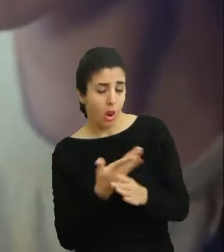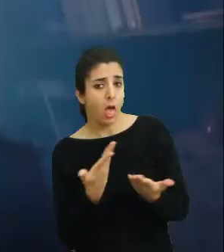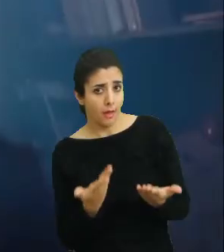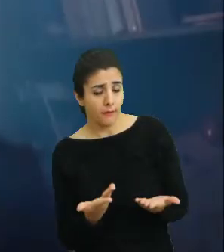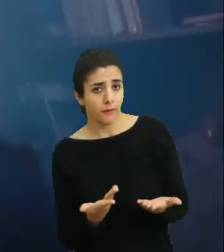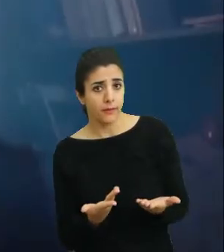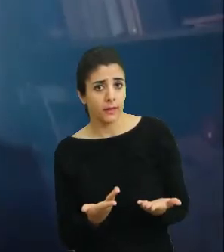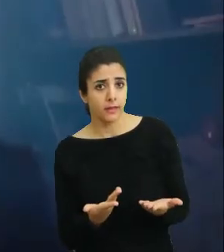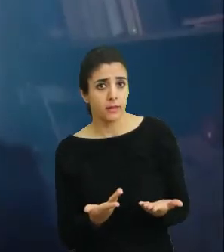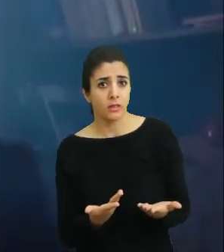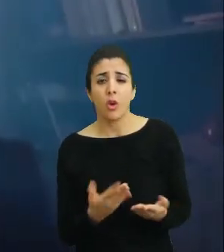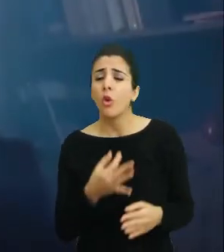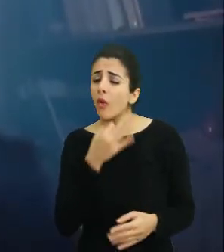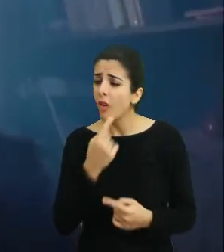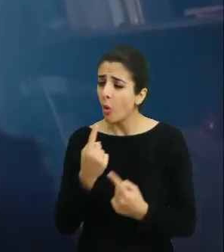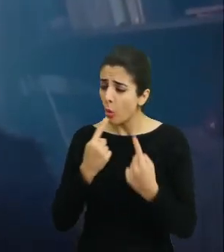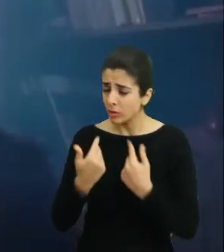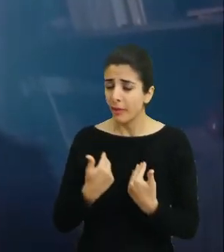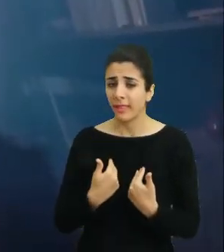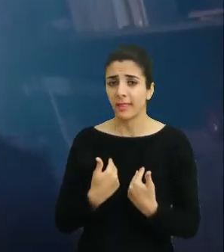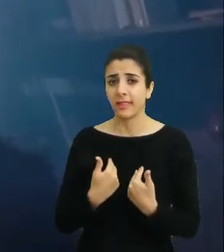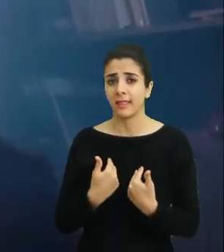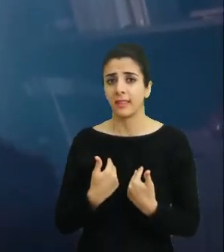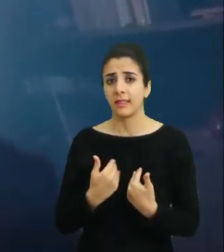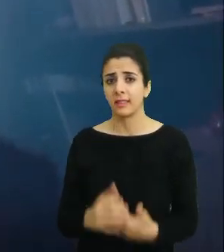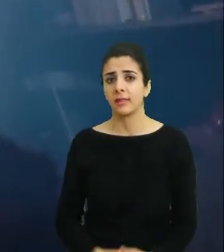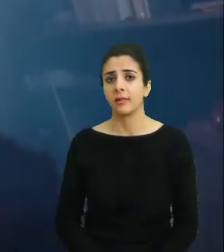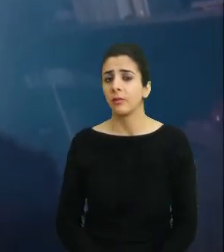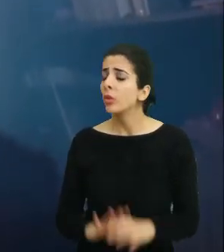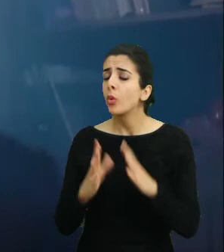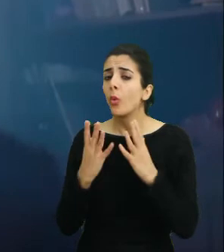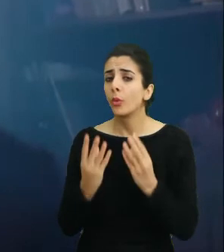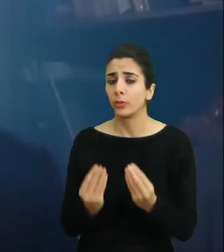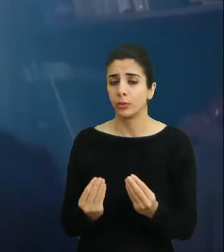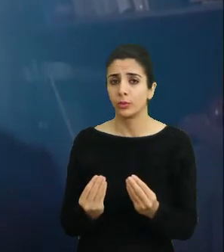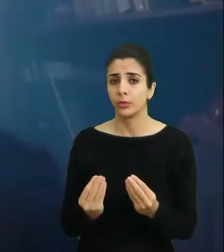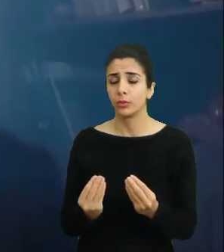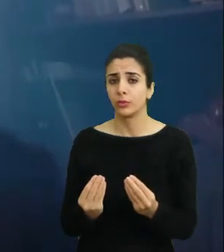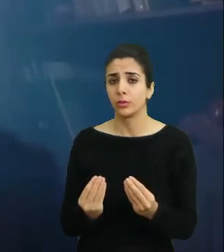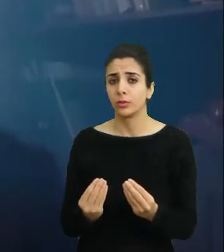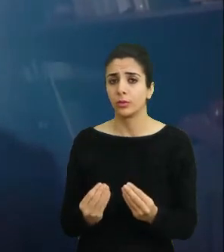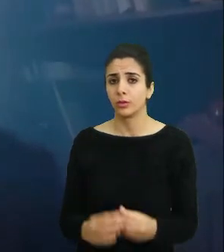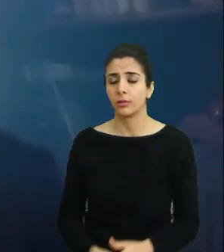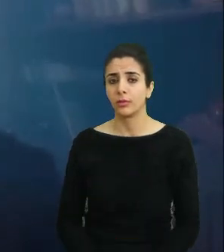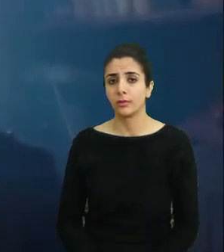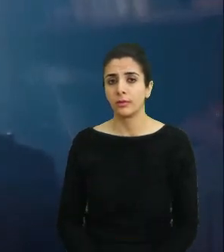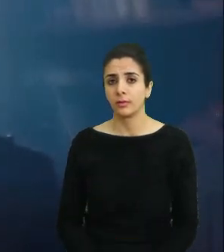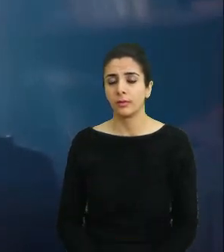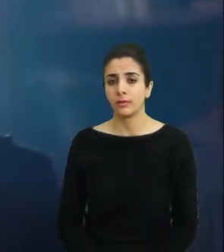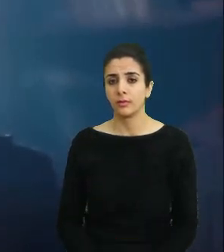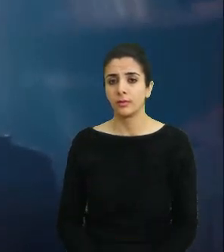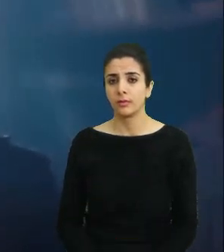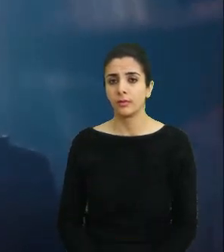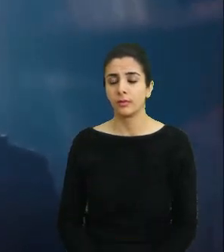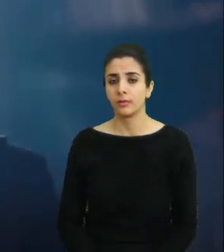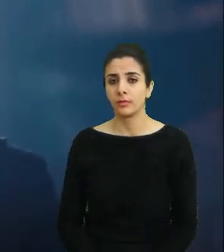öyle. O halde lütfen konuş benimle. Ne oldu? Erdem'in ilgisiyle Zehra'nın